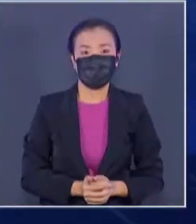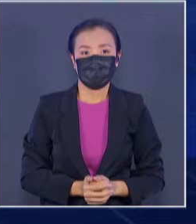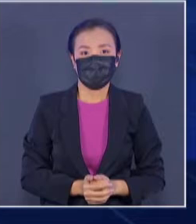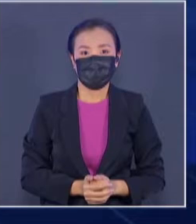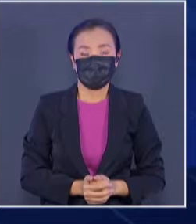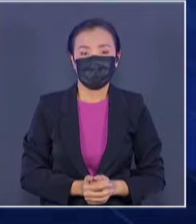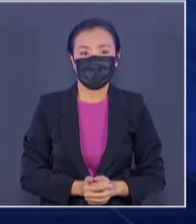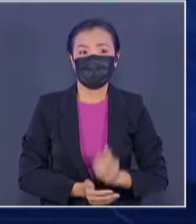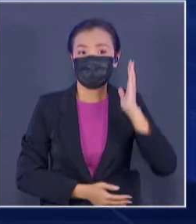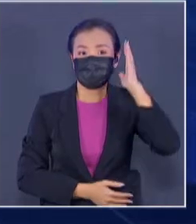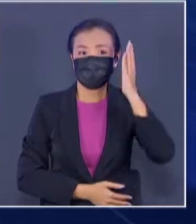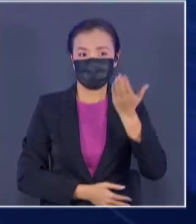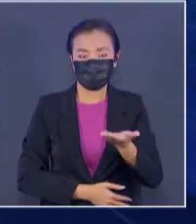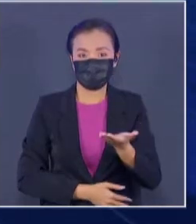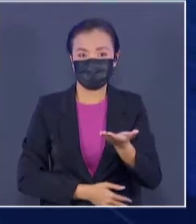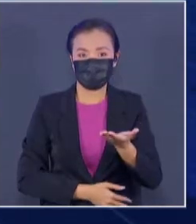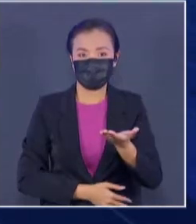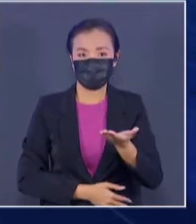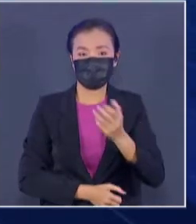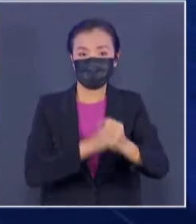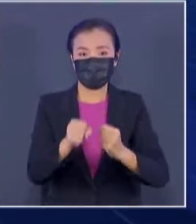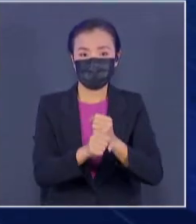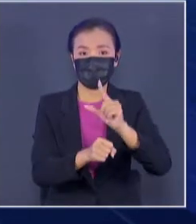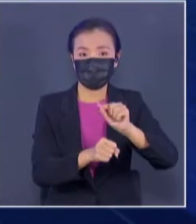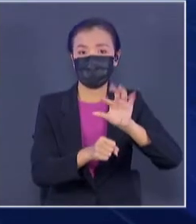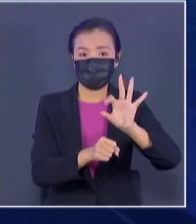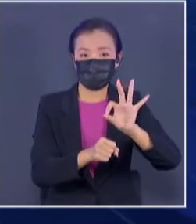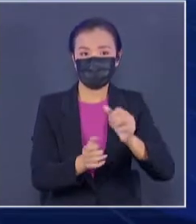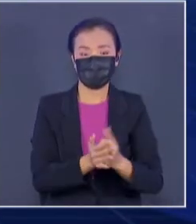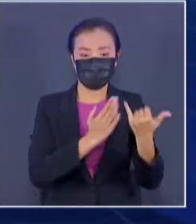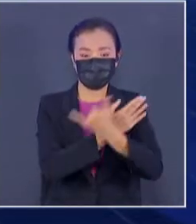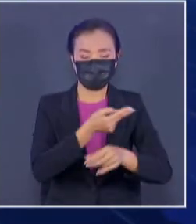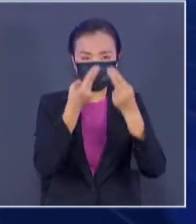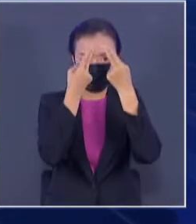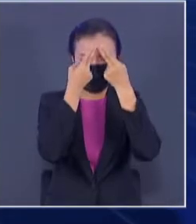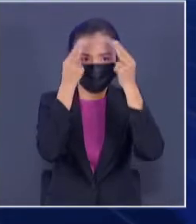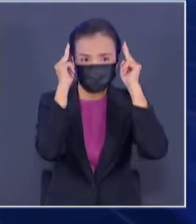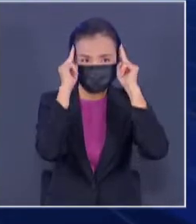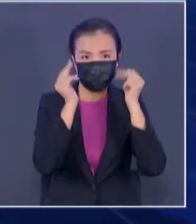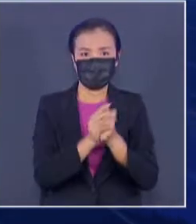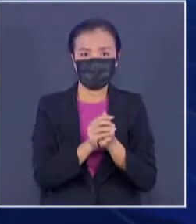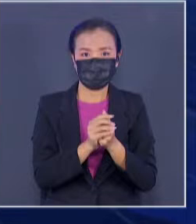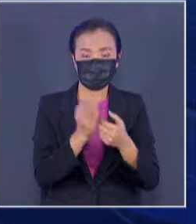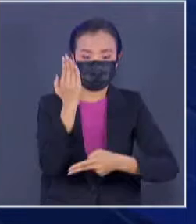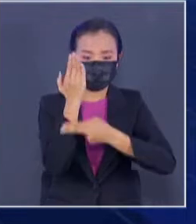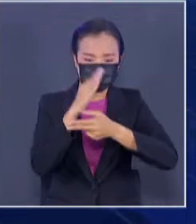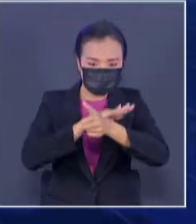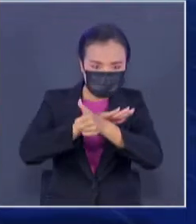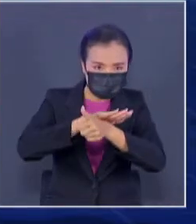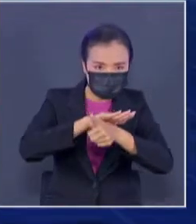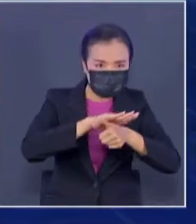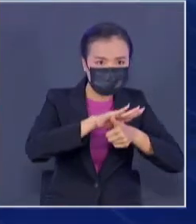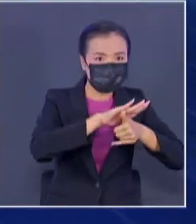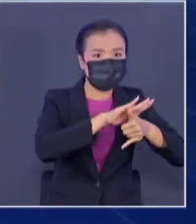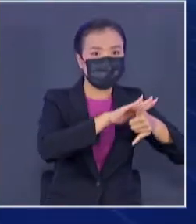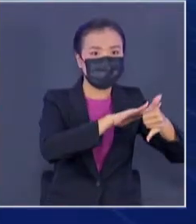ความคืบหน้ากรณีของนายโอฮัตบรันช์อายุ29 ปีครับสัญชาติอิสราเอลที่หลบหนีออกจากโรงแรมนะครับซึ่งเป็นสถาน